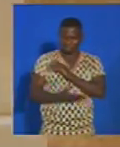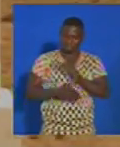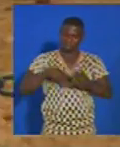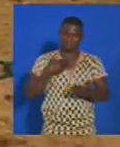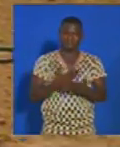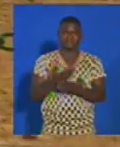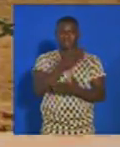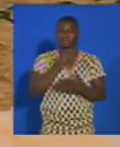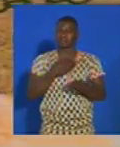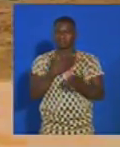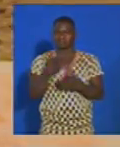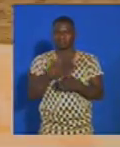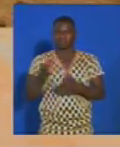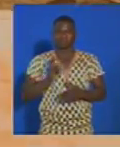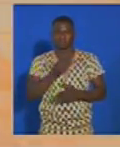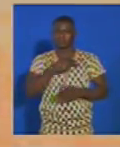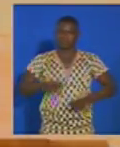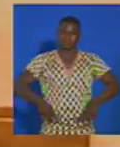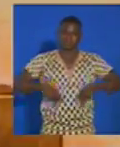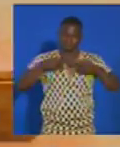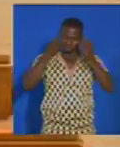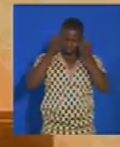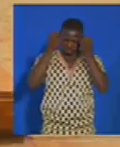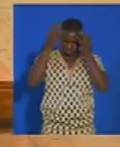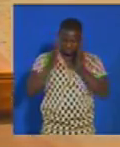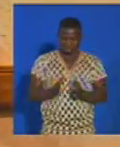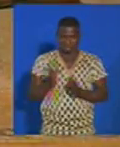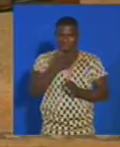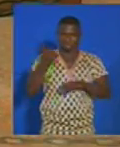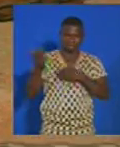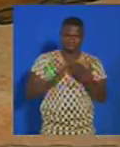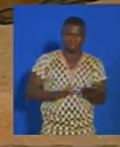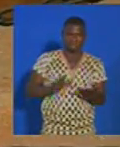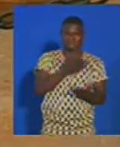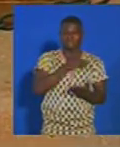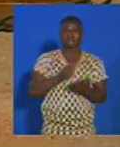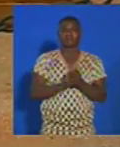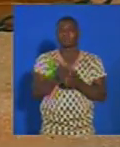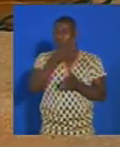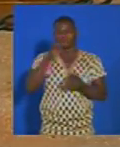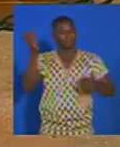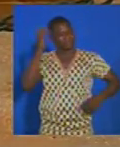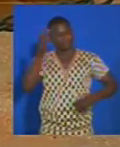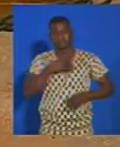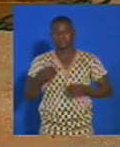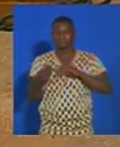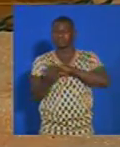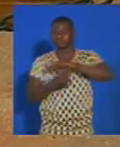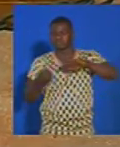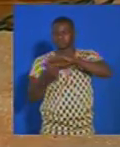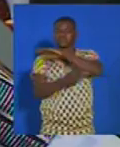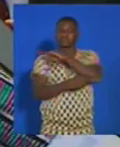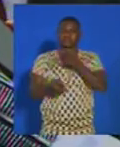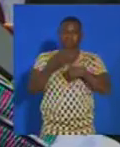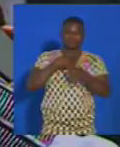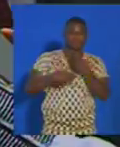notre quotidien avec nous. Beaucoup de gens accouraient, beaucoup de malades accouraient de la sous-région et d'autres provinces pour se faire